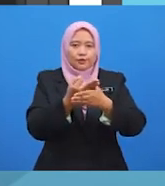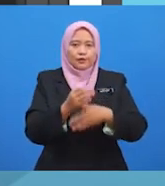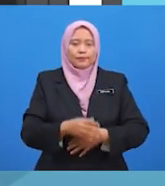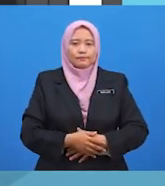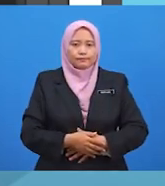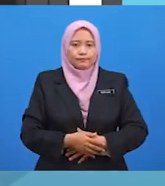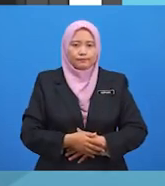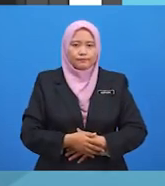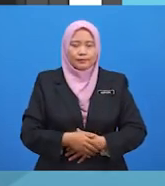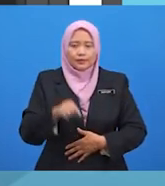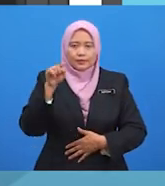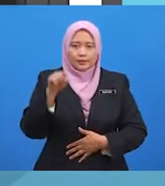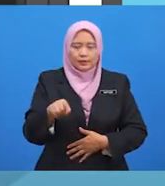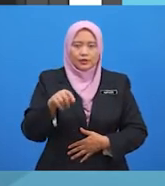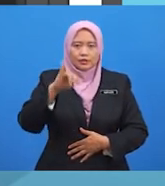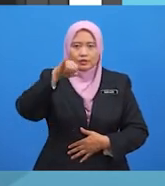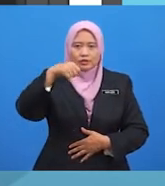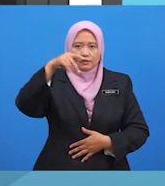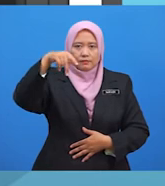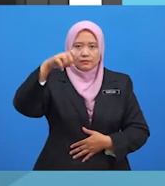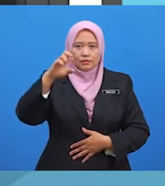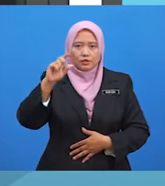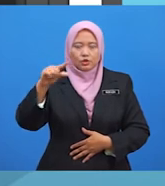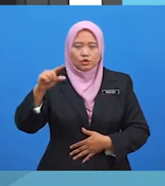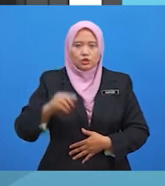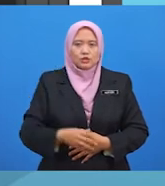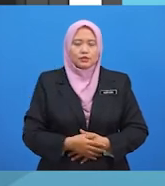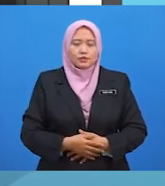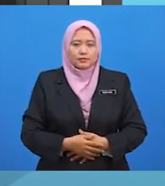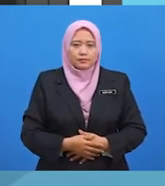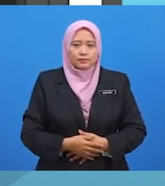Pilih JPEG dan klik butang Save.